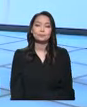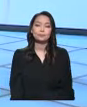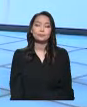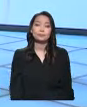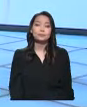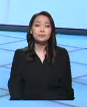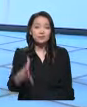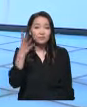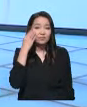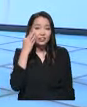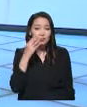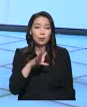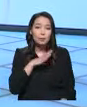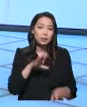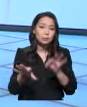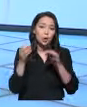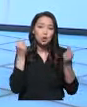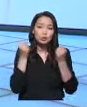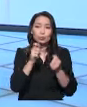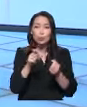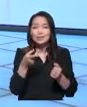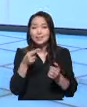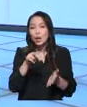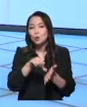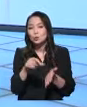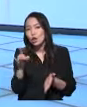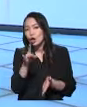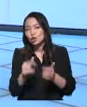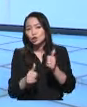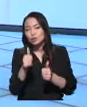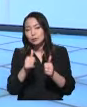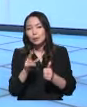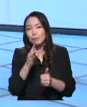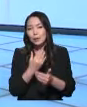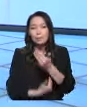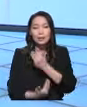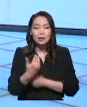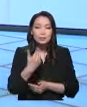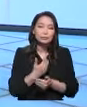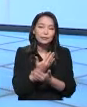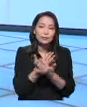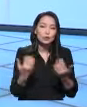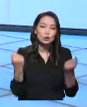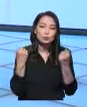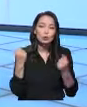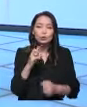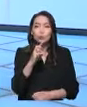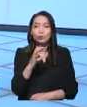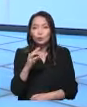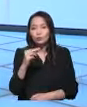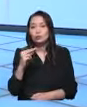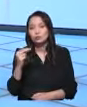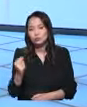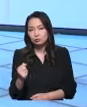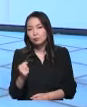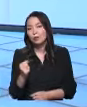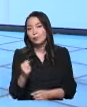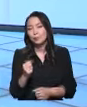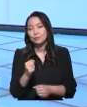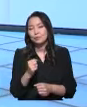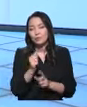В Алматы отобрали спортсменов для участия в республиканском чемпионате по паралимпийскому виду спорта «Боча».